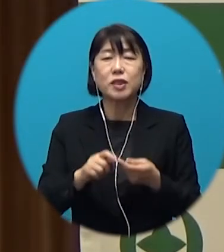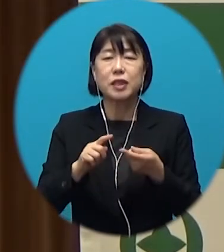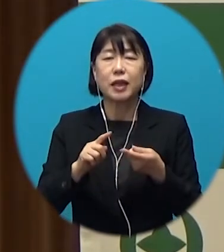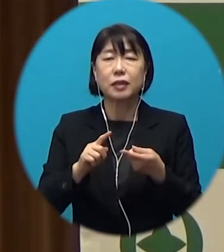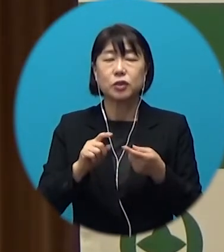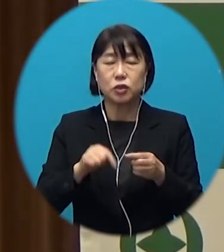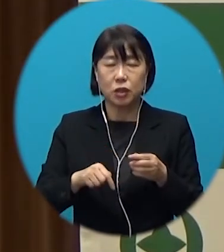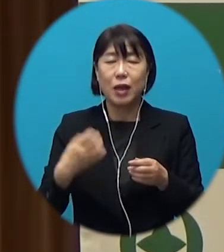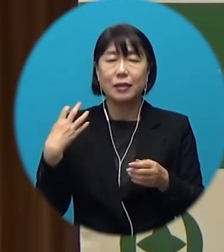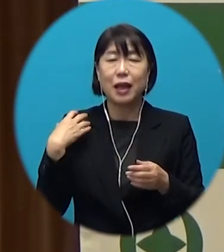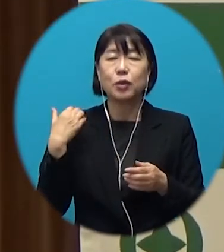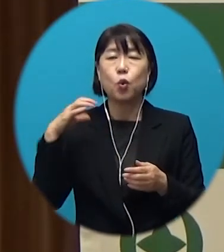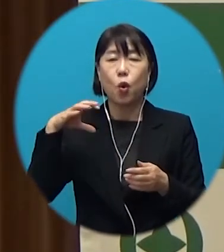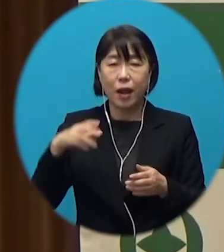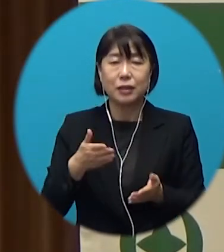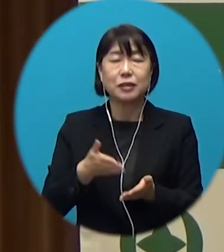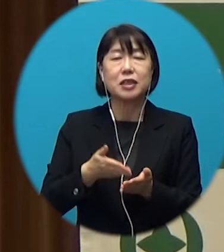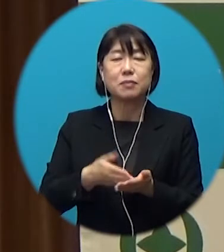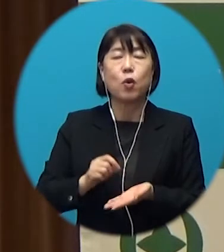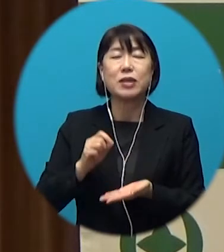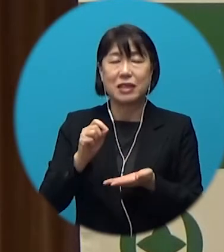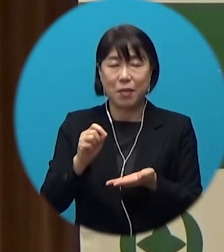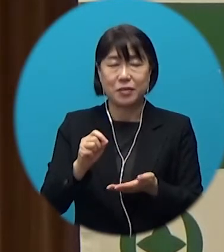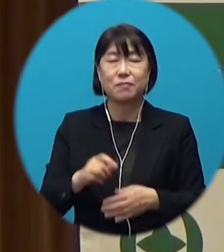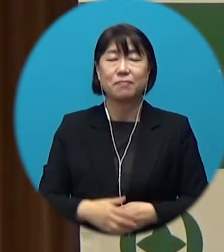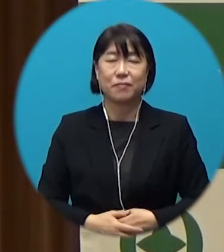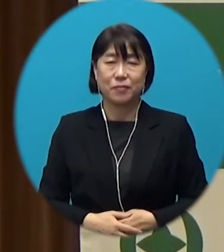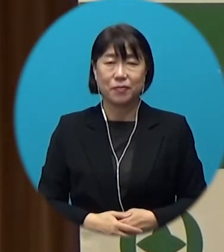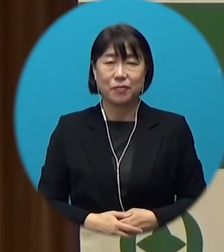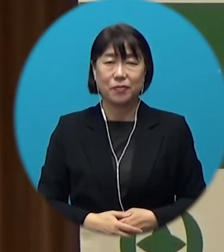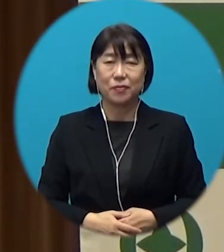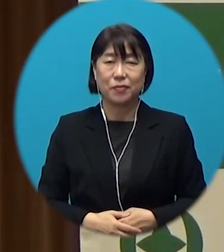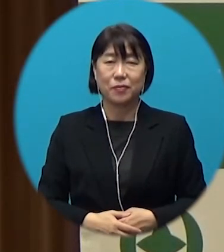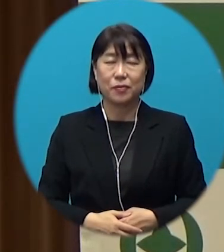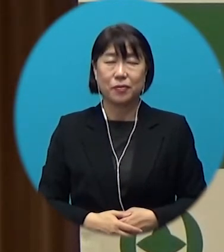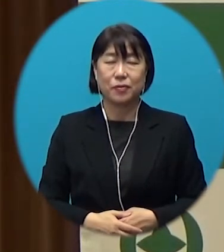の方から説明させます。 申し訳ございません。どうしたらどうぞ。